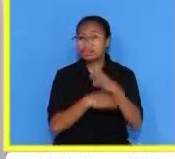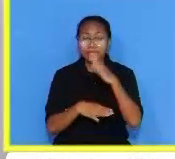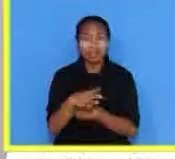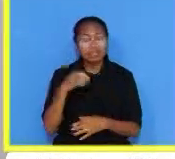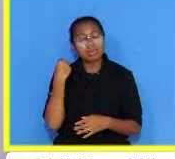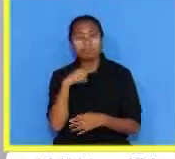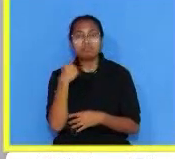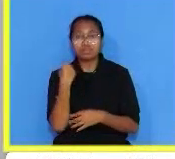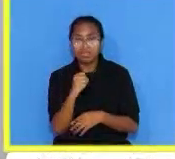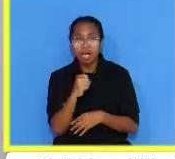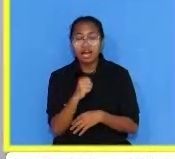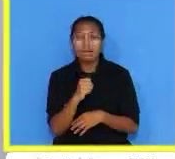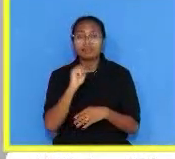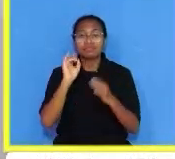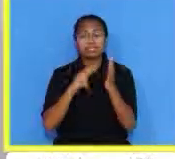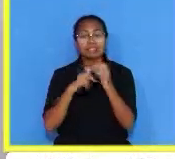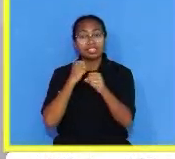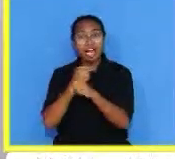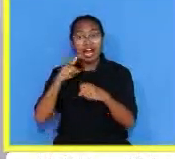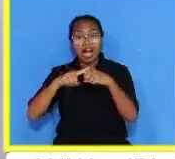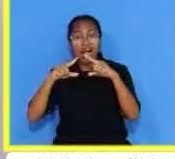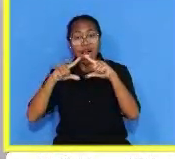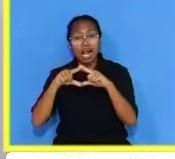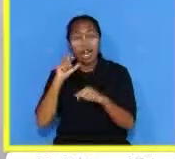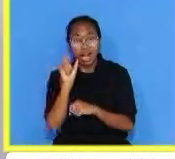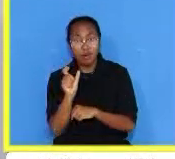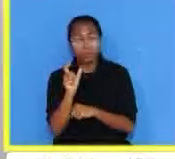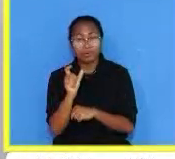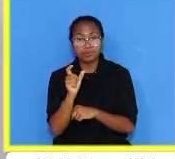tidak bisa menjangkau